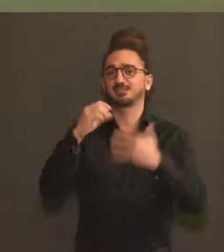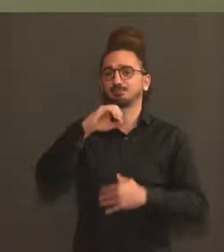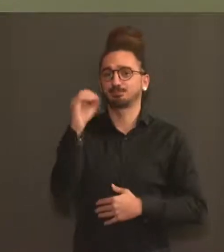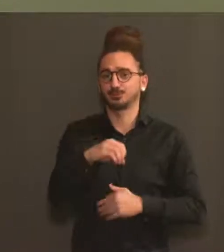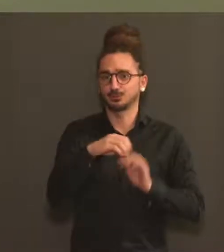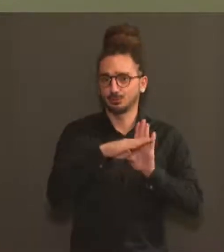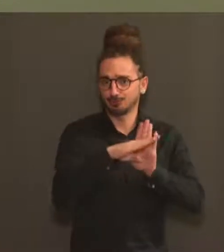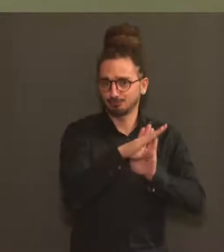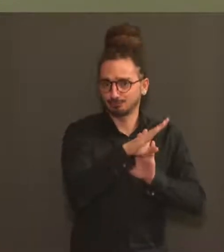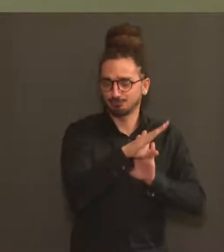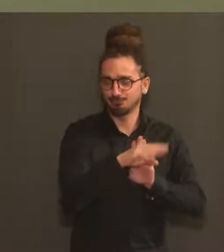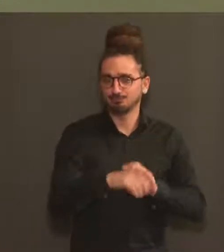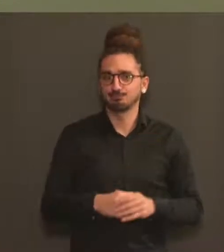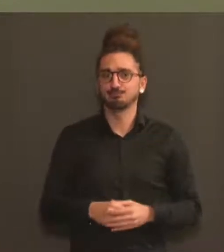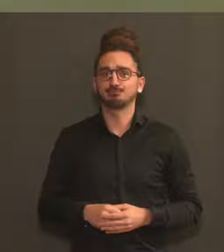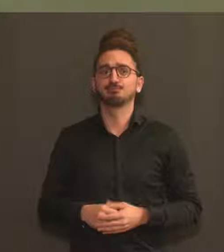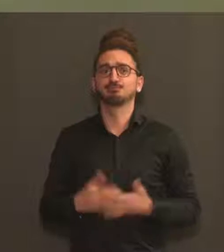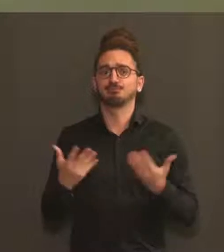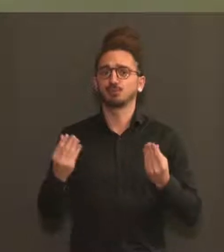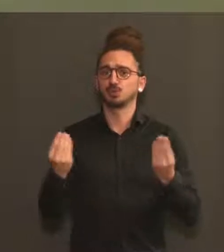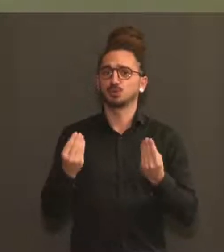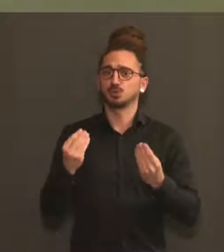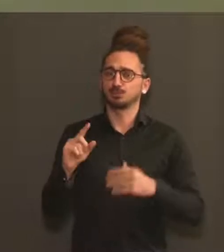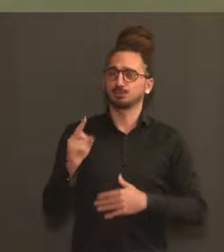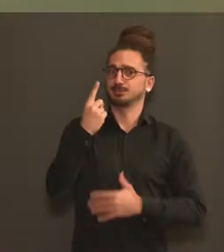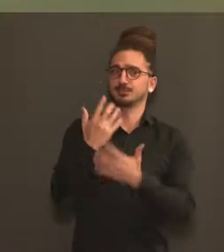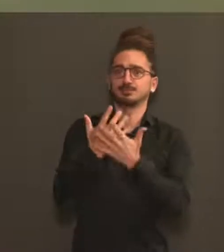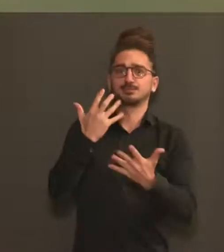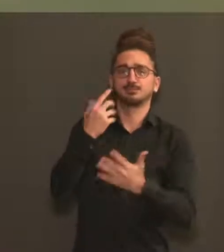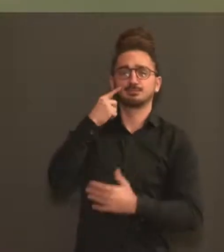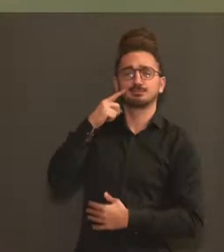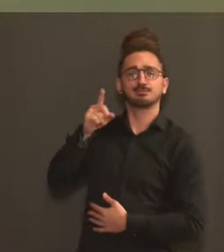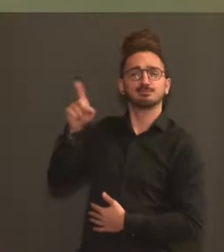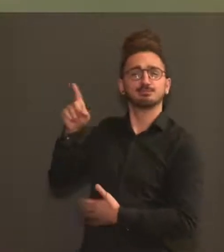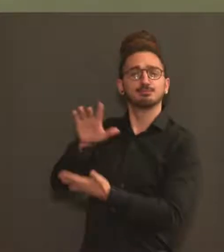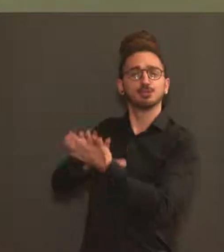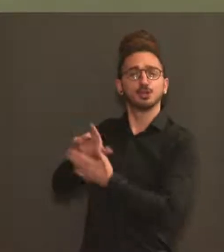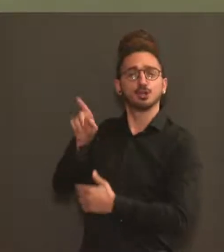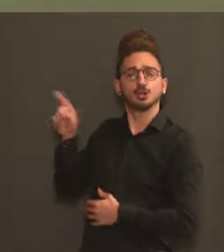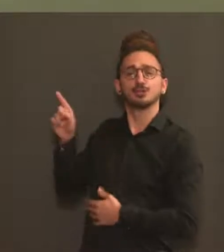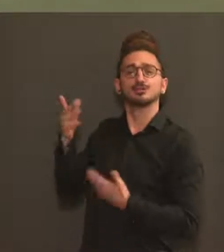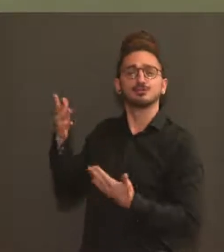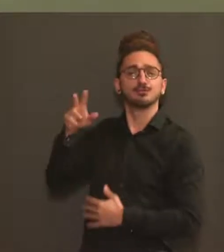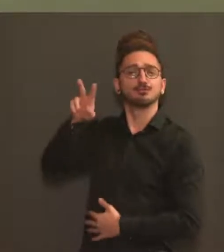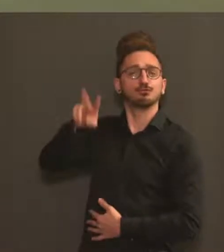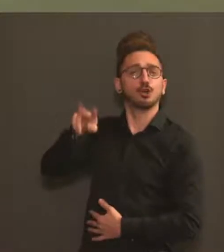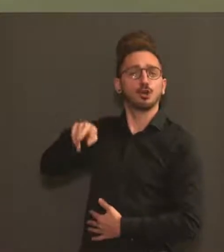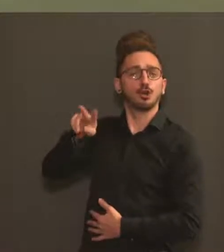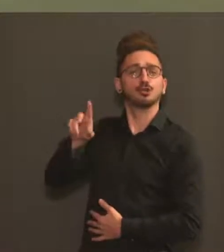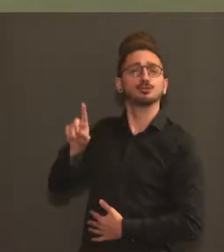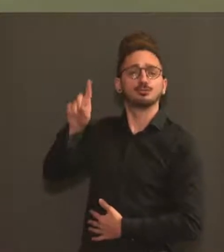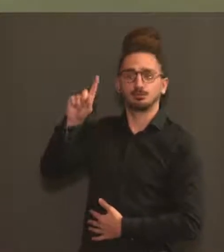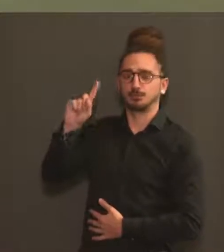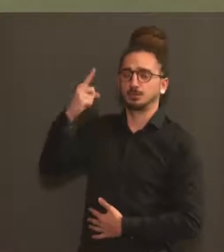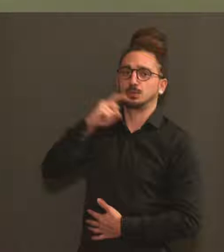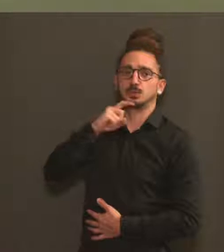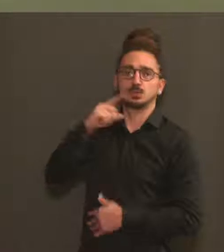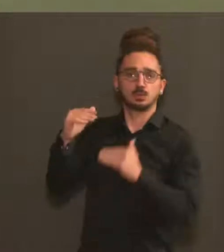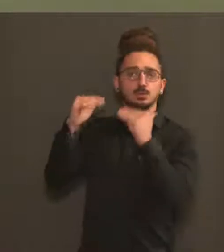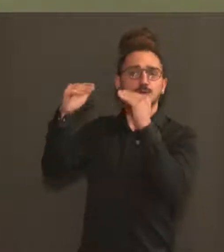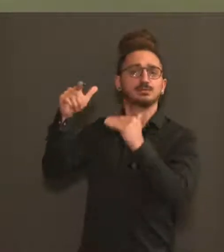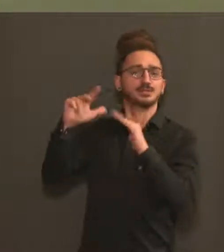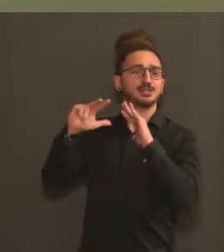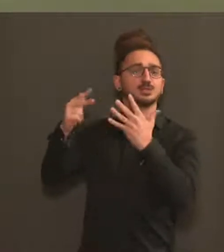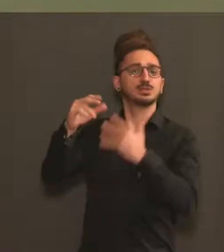situe, et vous le voyez ici sur la carte, en Flandre avec 18%, on l'a dit, mais je voulais dire dans la province du